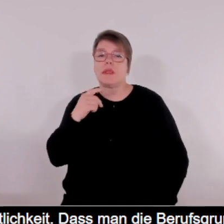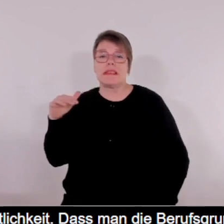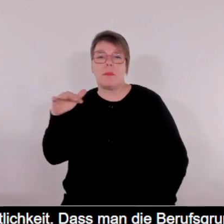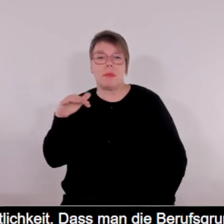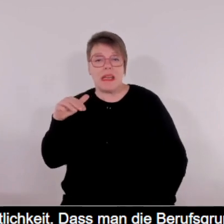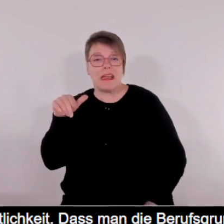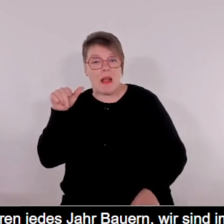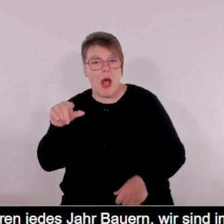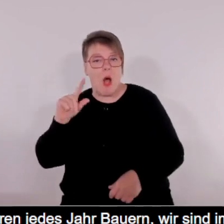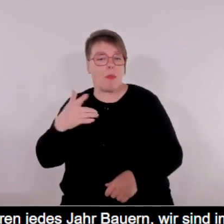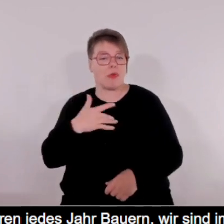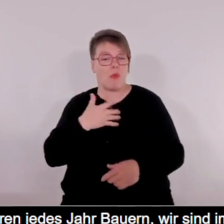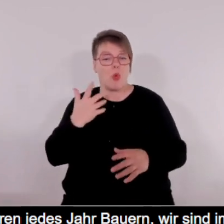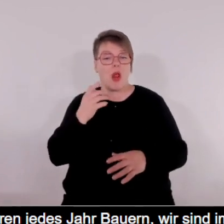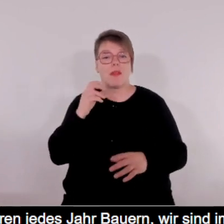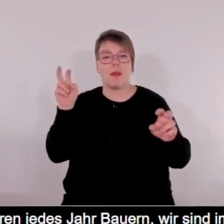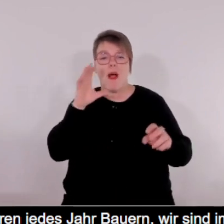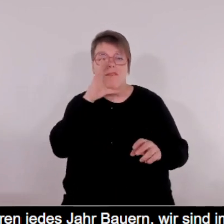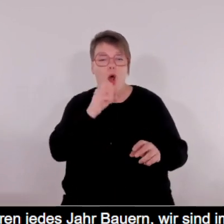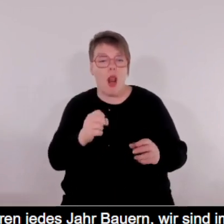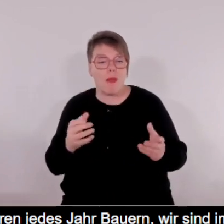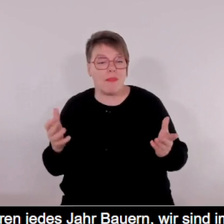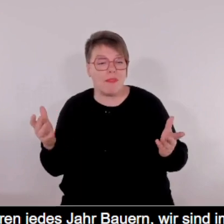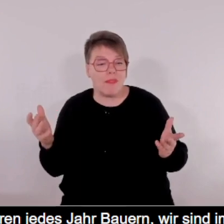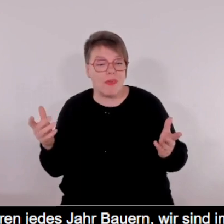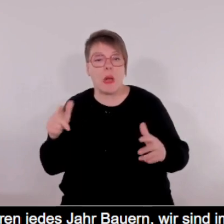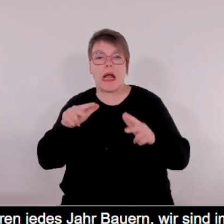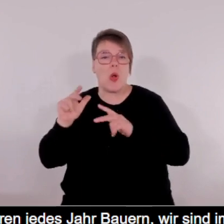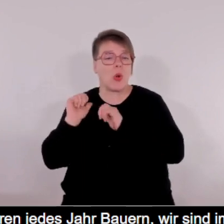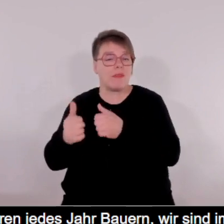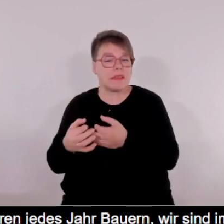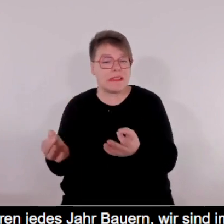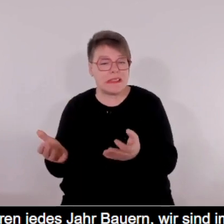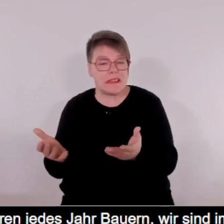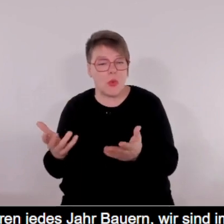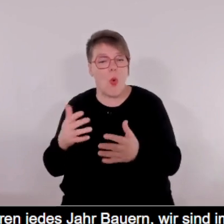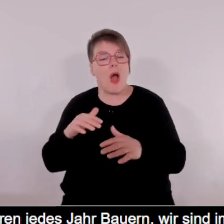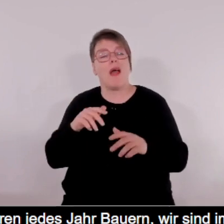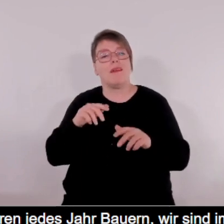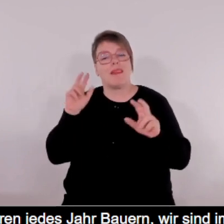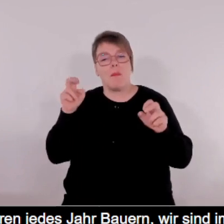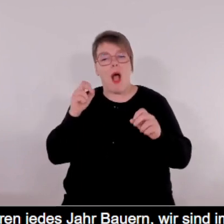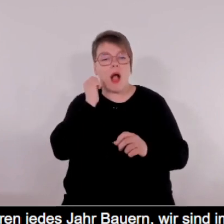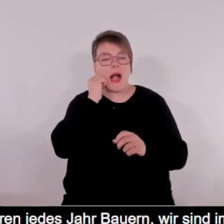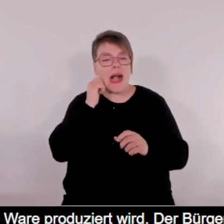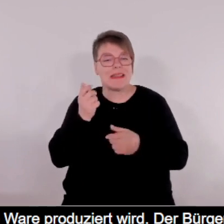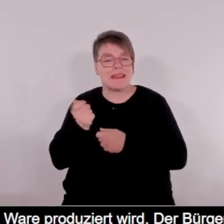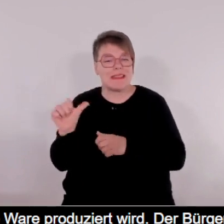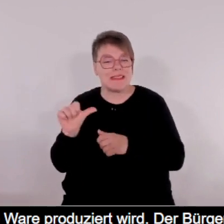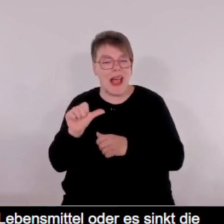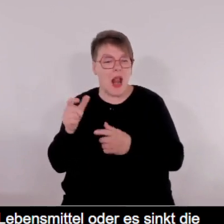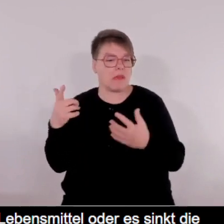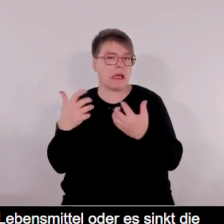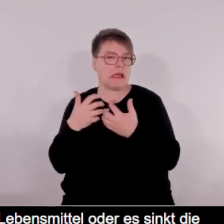Ich sehe keine weiteren Fragen. Dann vielen Dank für Ihr Interesse. Von dieser Stelle aus schöne Feiertage, erholsame Feiertage alle. Vielen